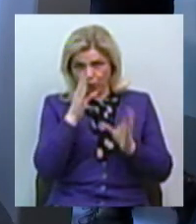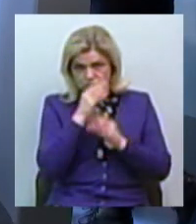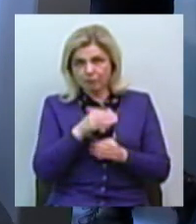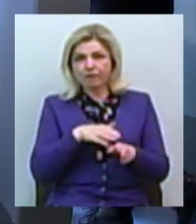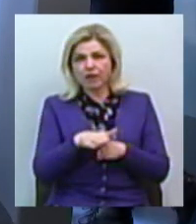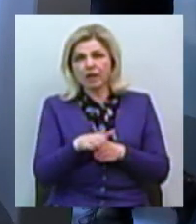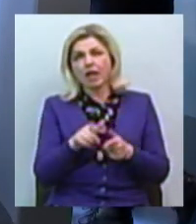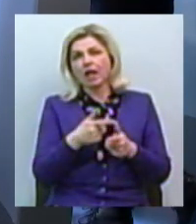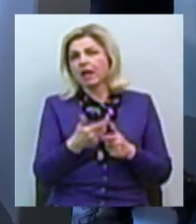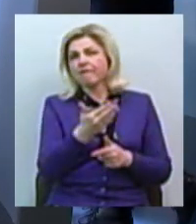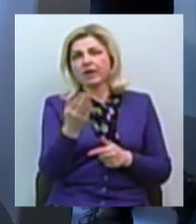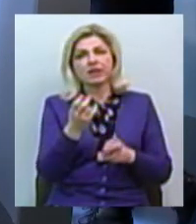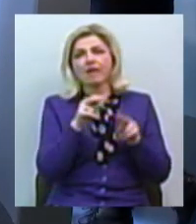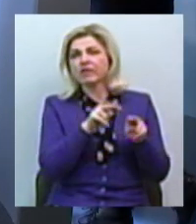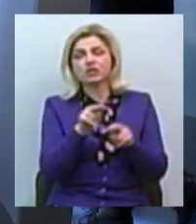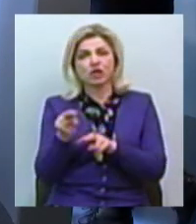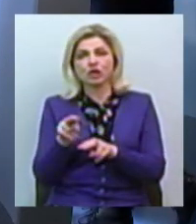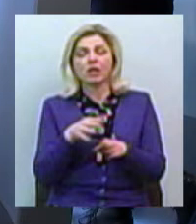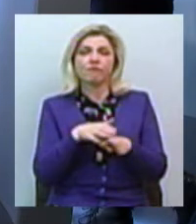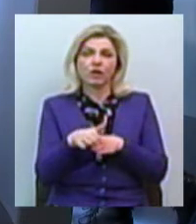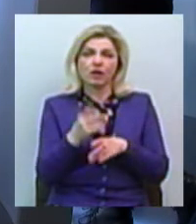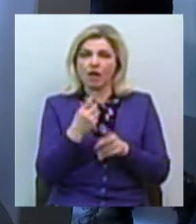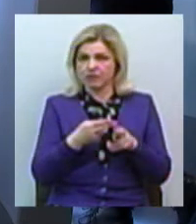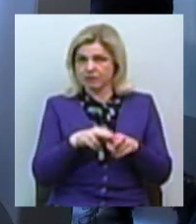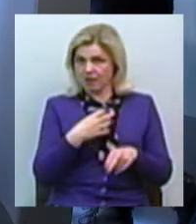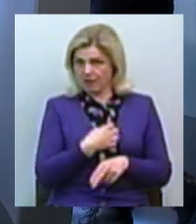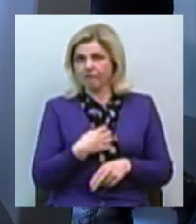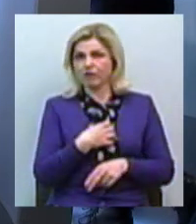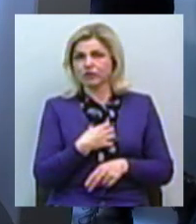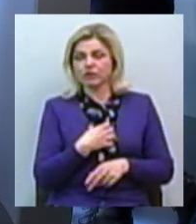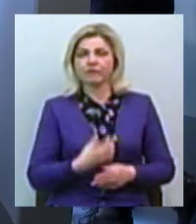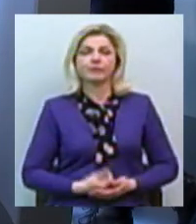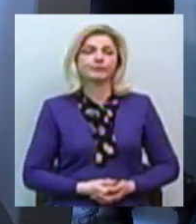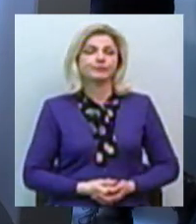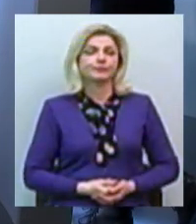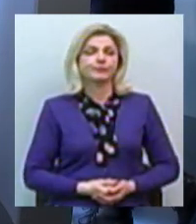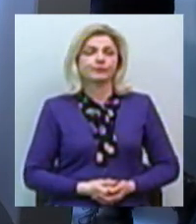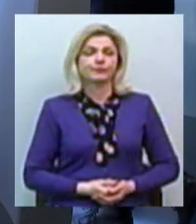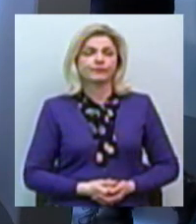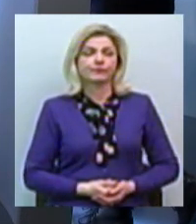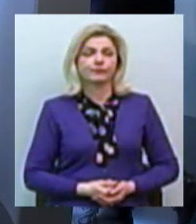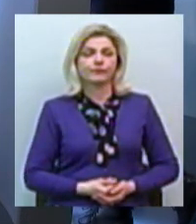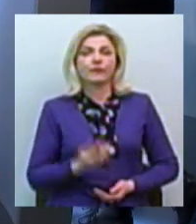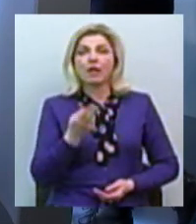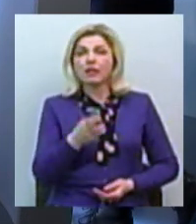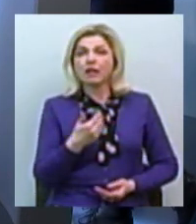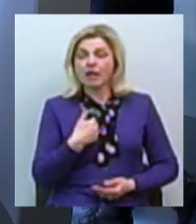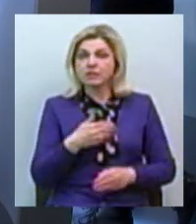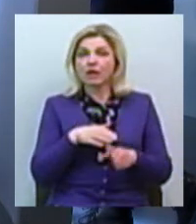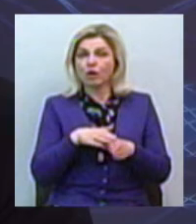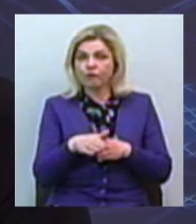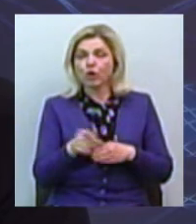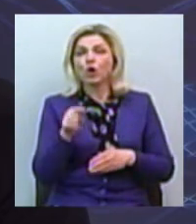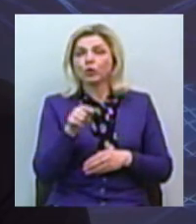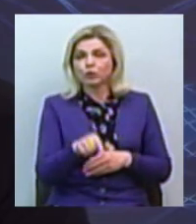не відстежуєте цей факт? Тому що це найважливіше, мені здається. Треба задати питання, що таке реалізоване. Так, для нас реалізований це той